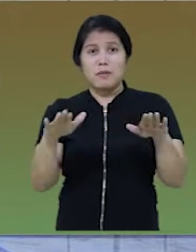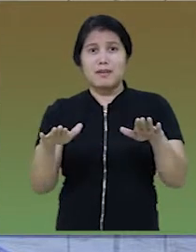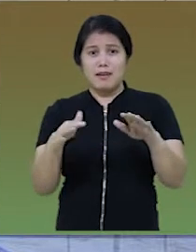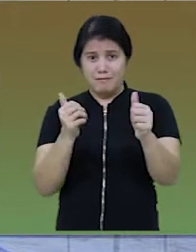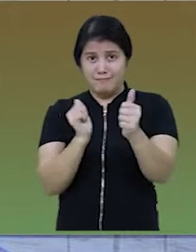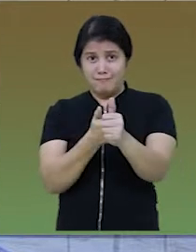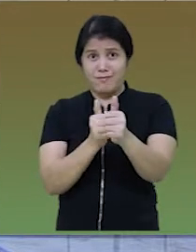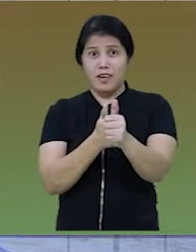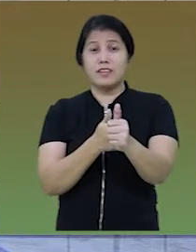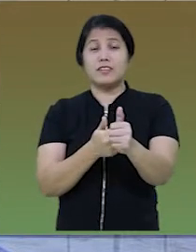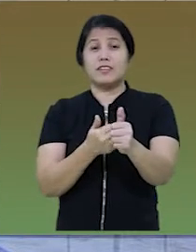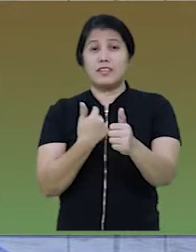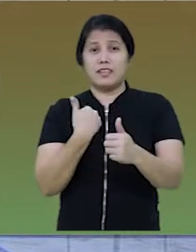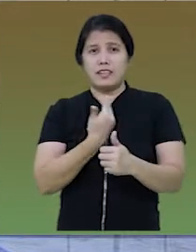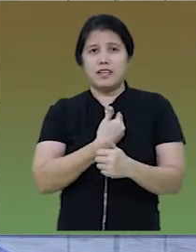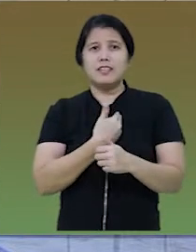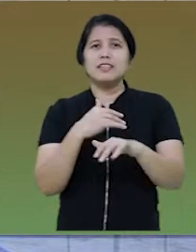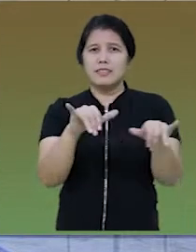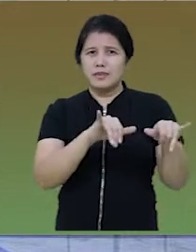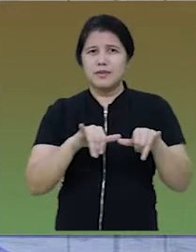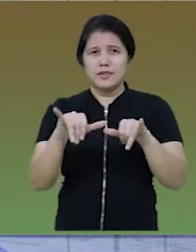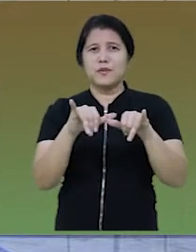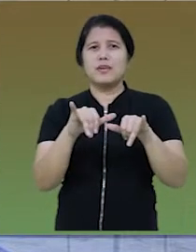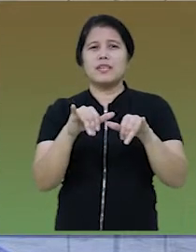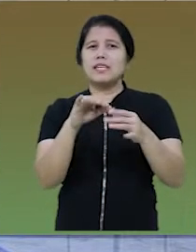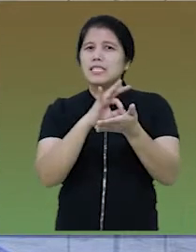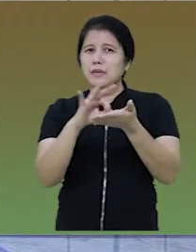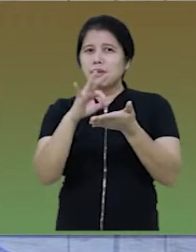amin? Sabayan niyo kami sa pagbilang.